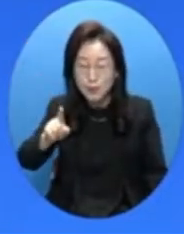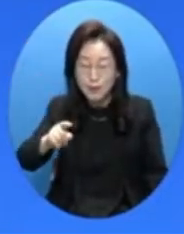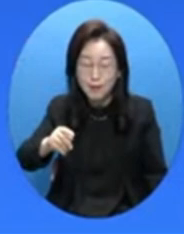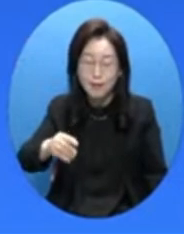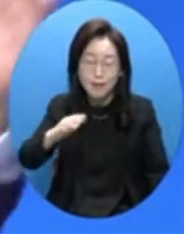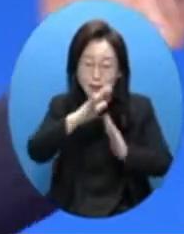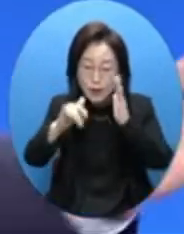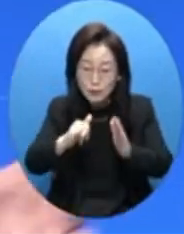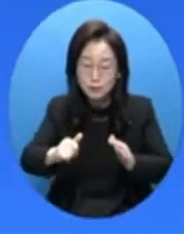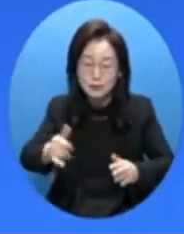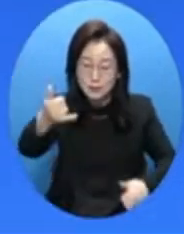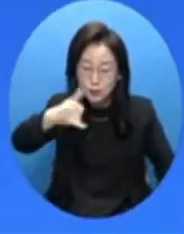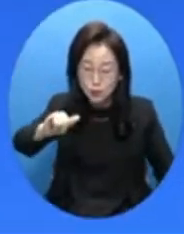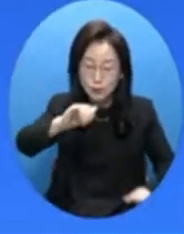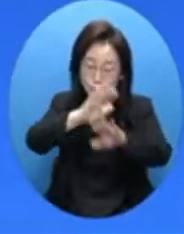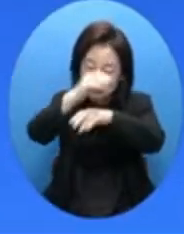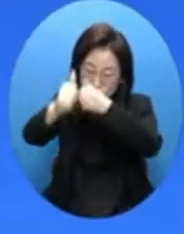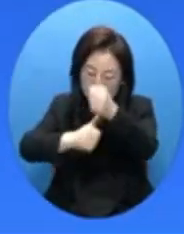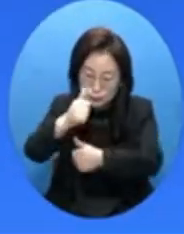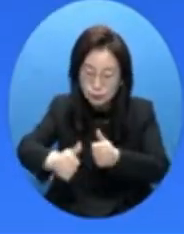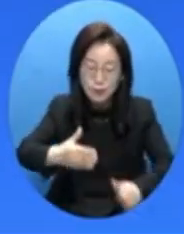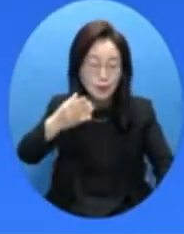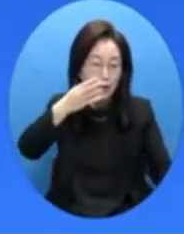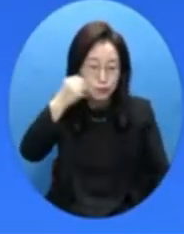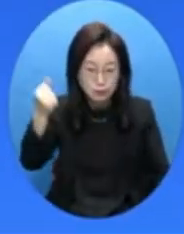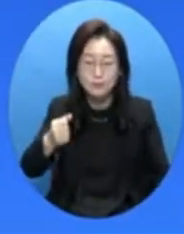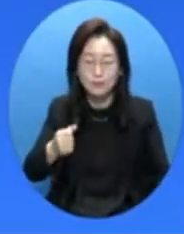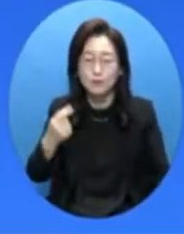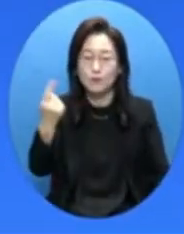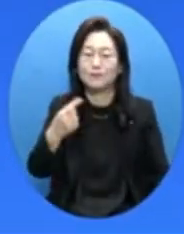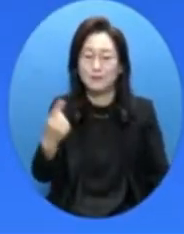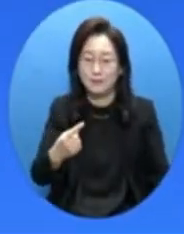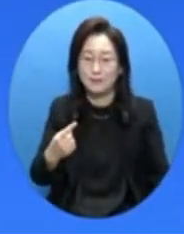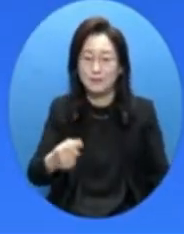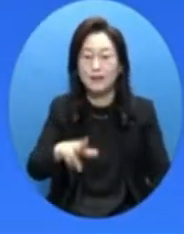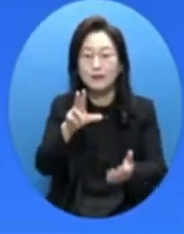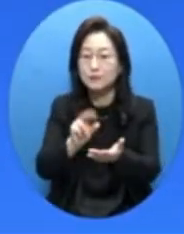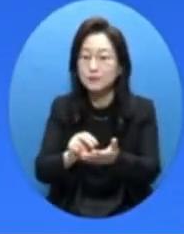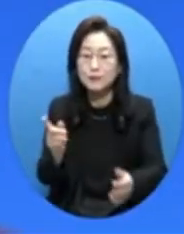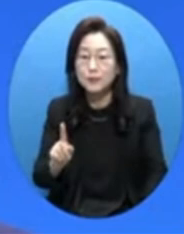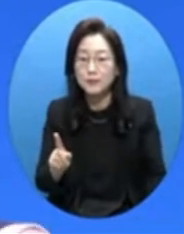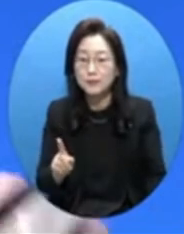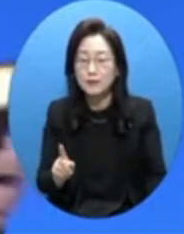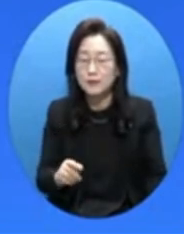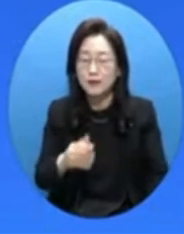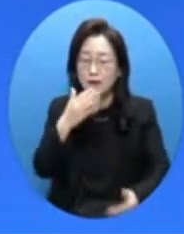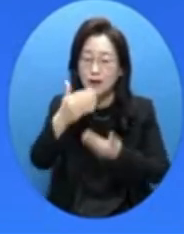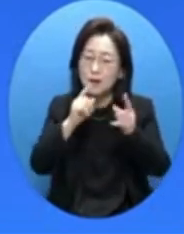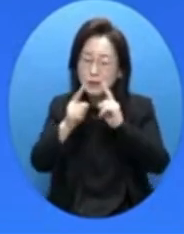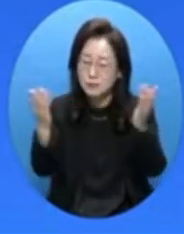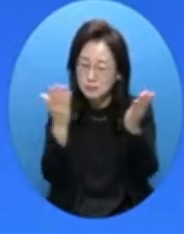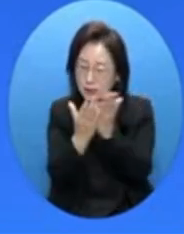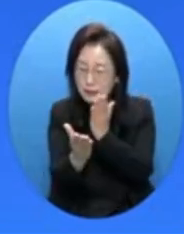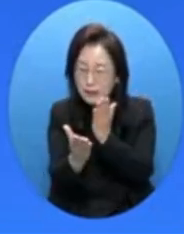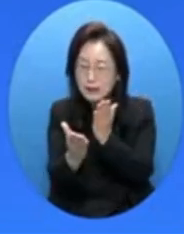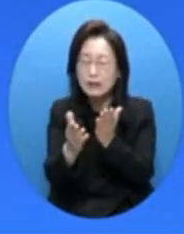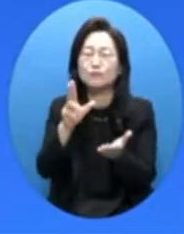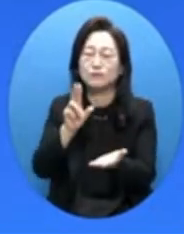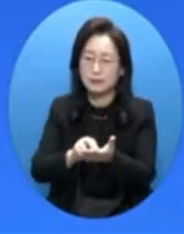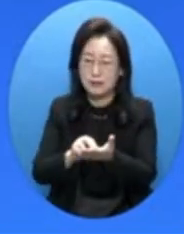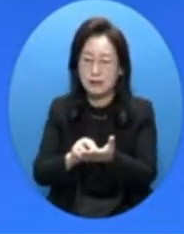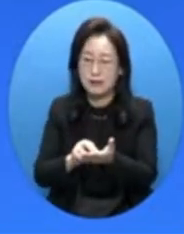자손이 잘 되고 내가 하는 모델이 형통하게 될 것입니다 문제는 말씀을 지켜 행하지 못하기 때문에